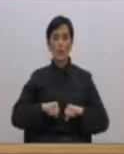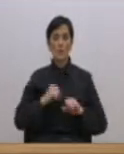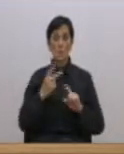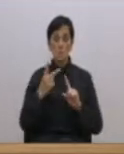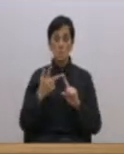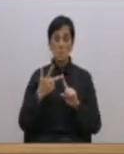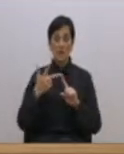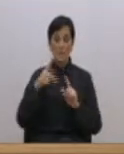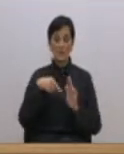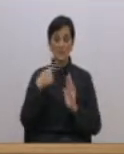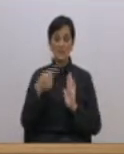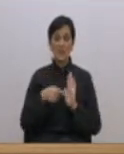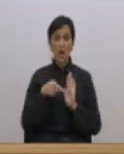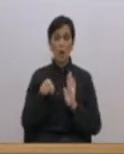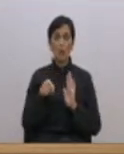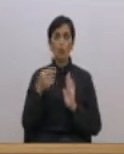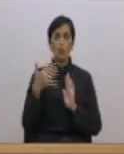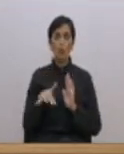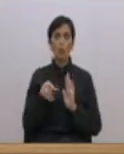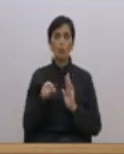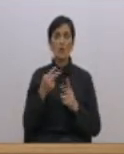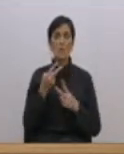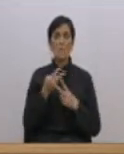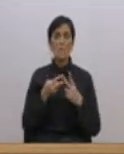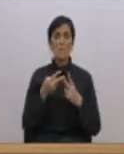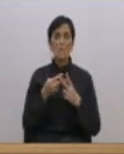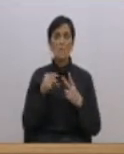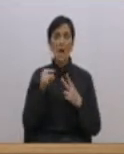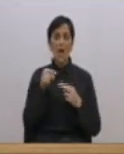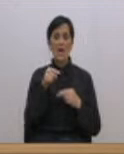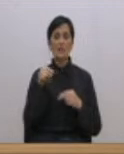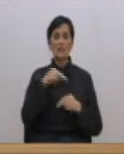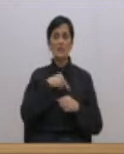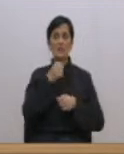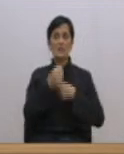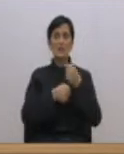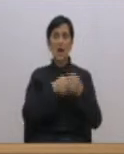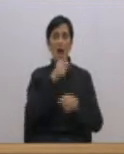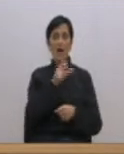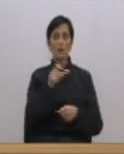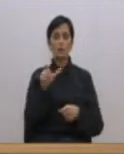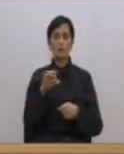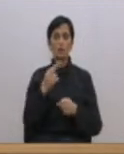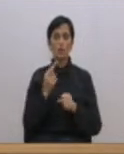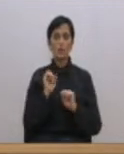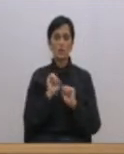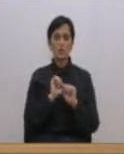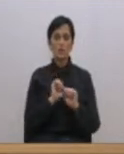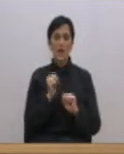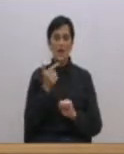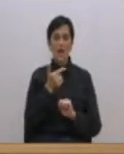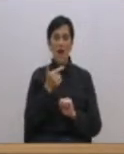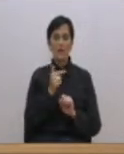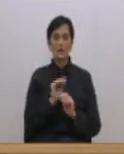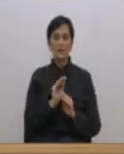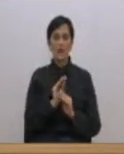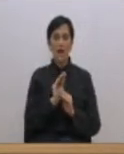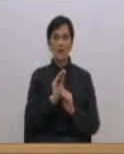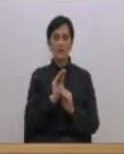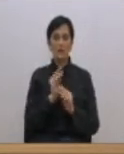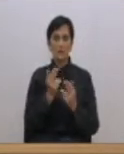მესამე საკითხი, ეს არის პენიტენციურ დაწესებულებაში დასაქმებულ პირთა სოციალური დაცვის გარანტიების გაზრდა.